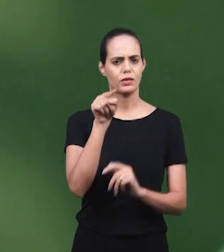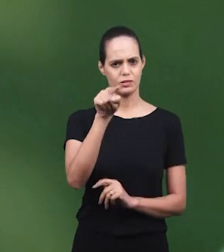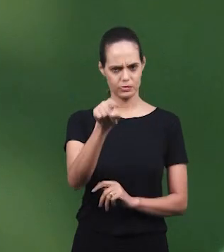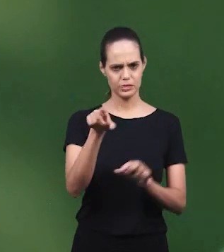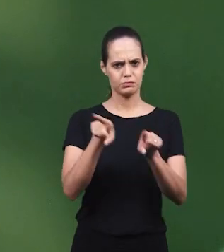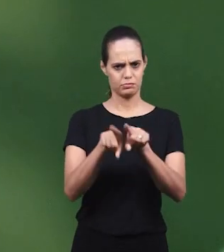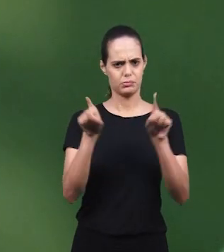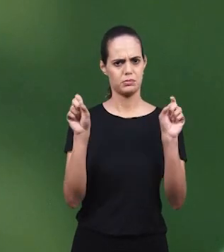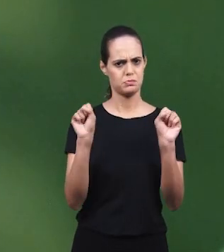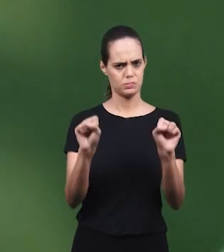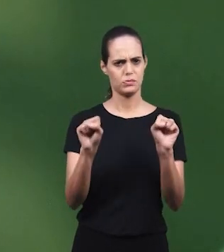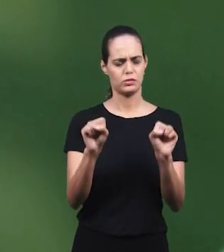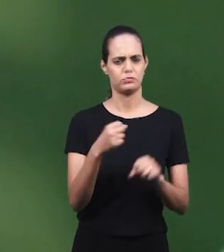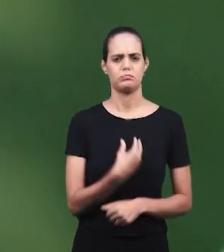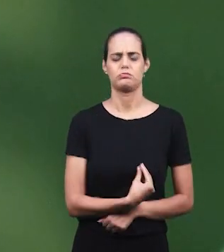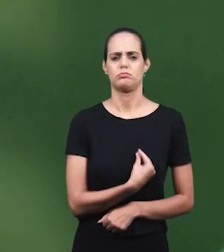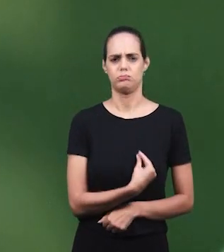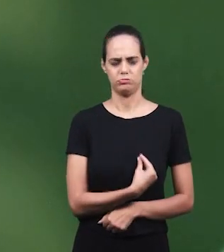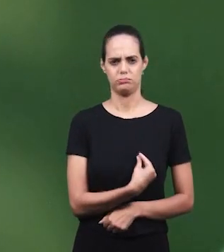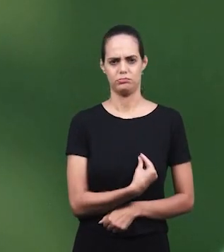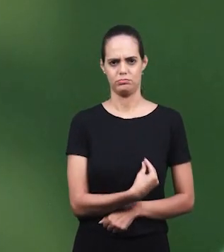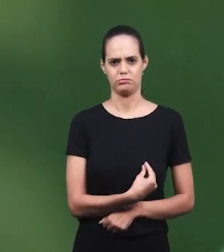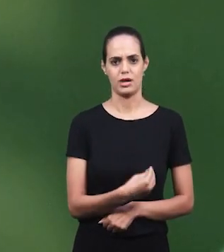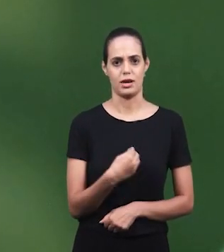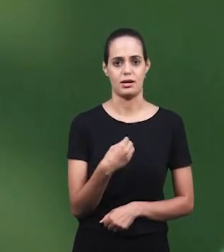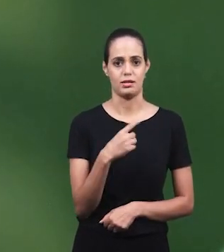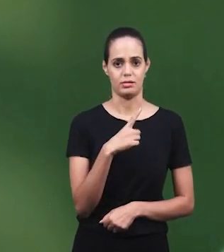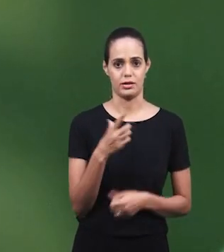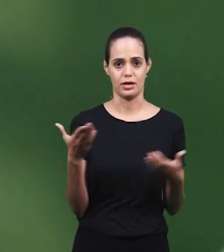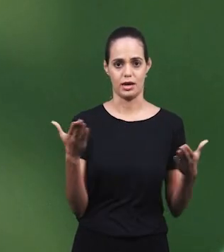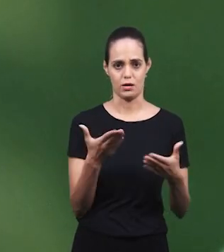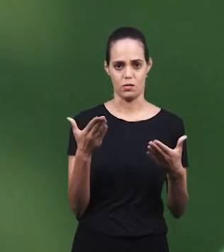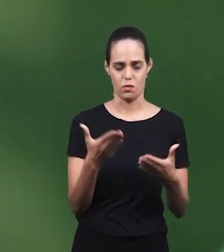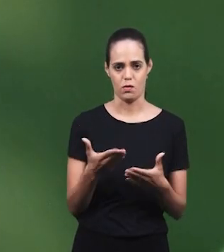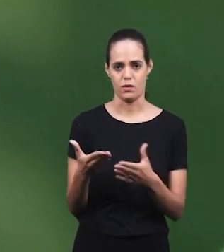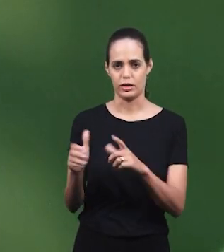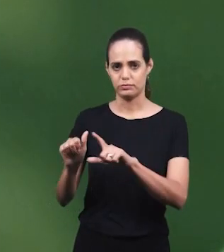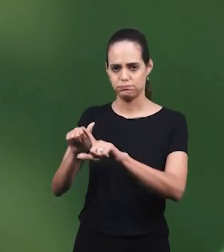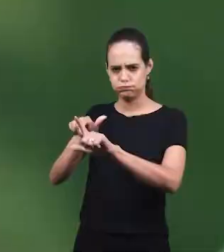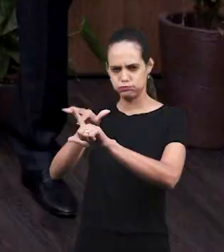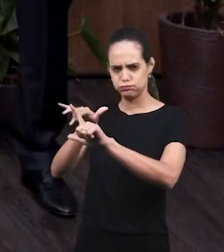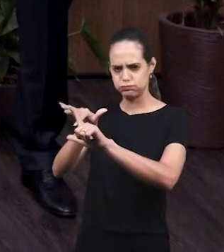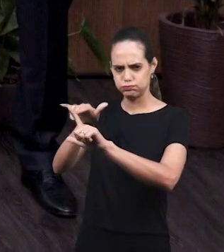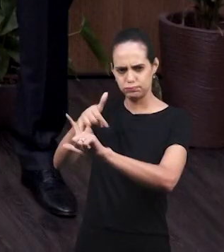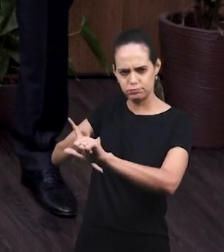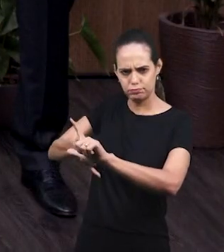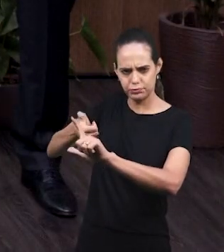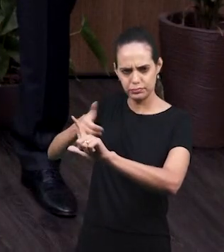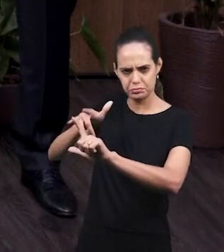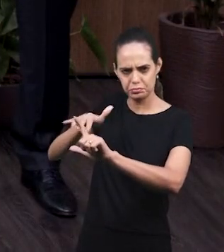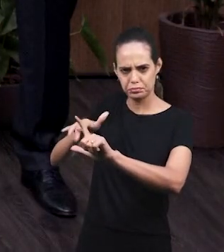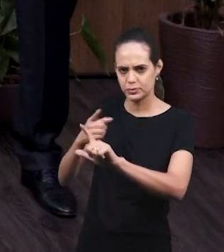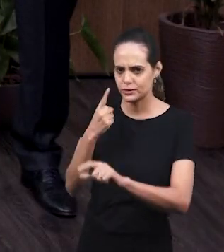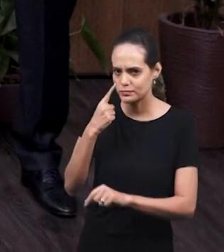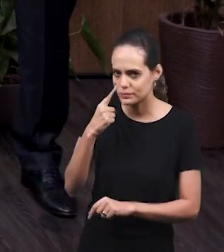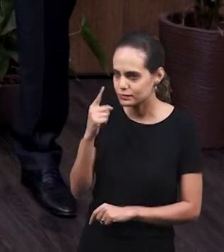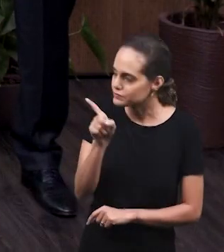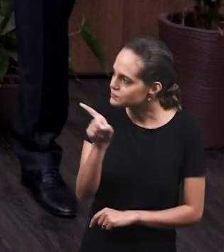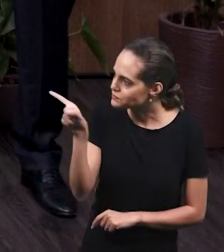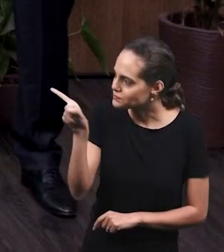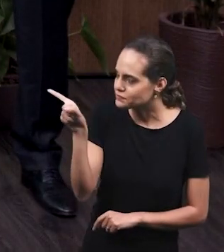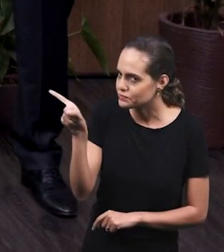vous aussi, vous pouvez participer. Vous pouvez voir à l'écran un code. Il